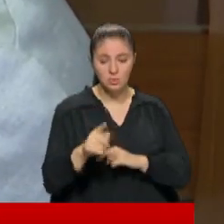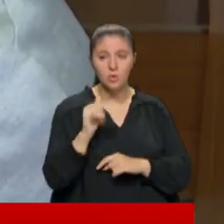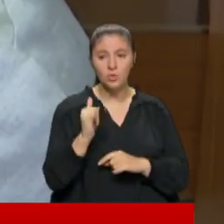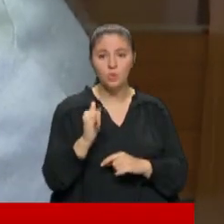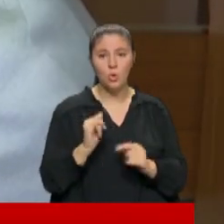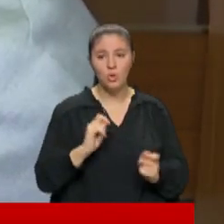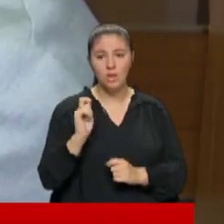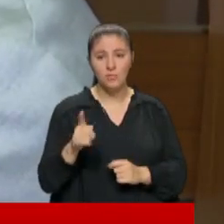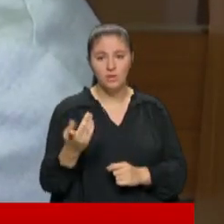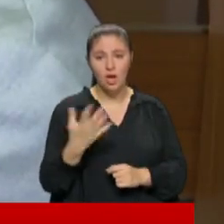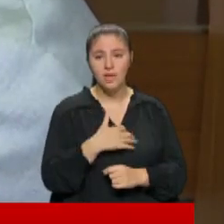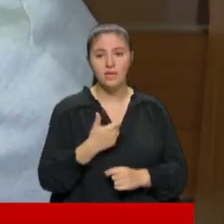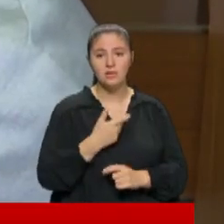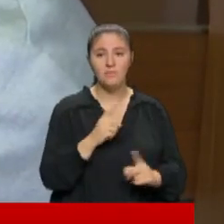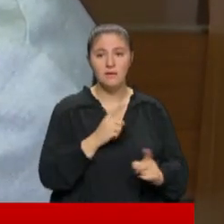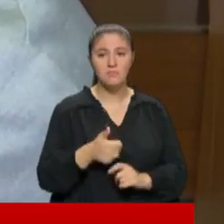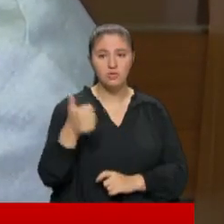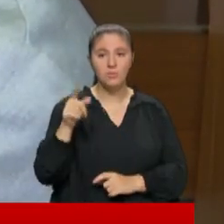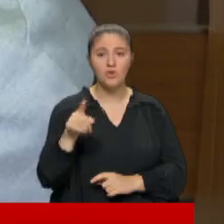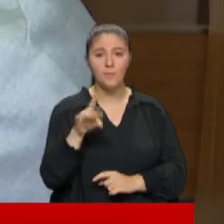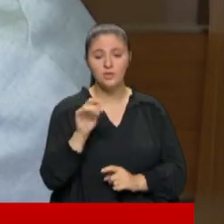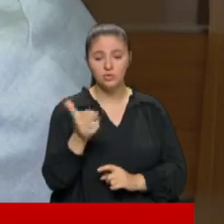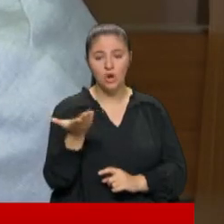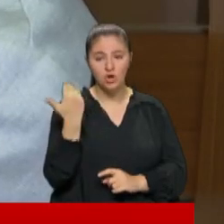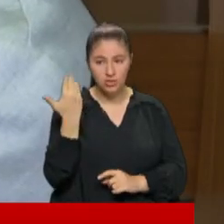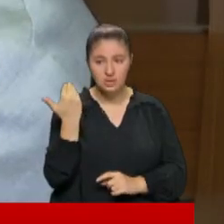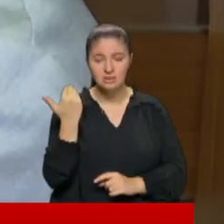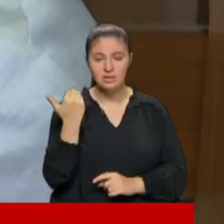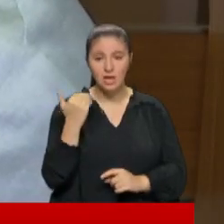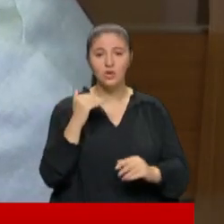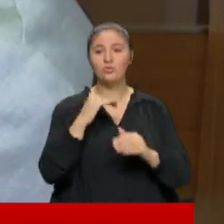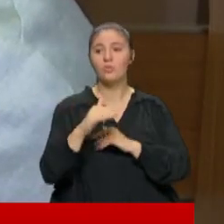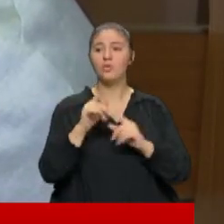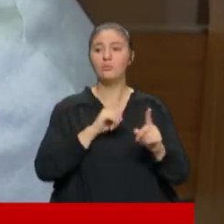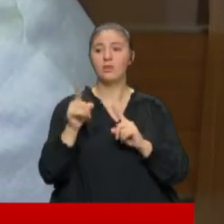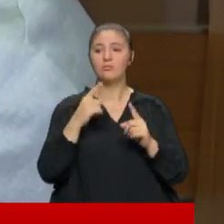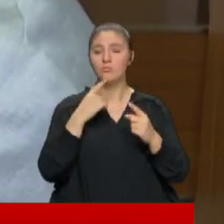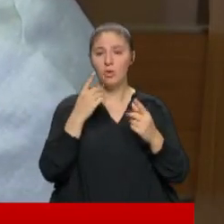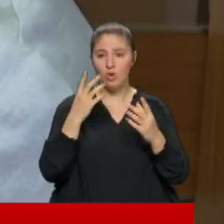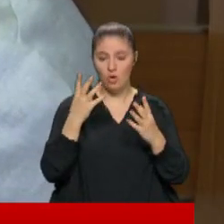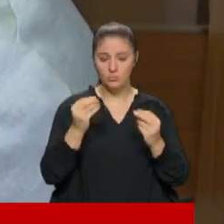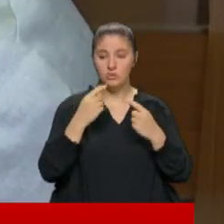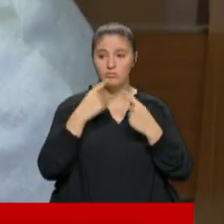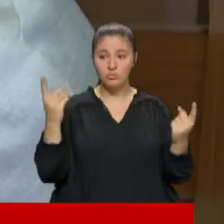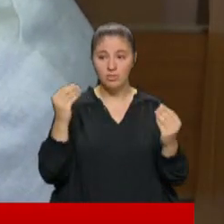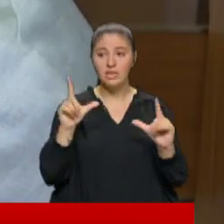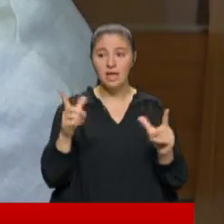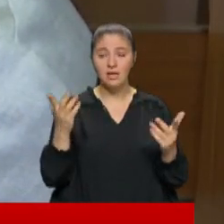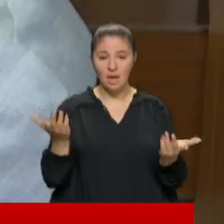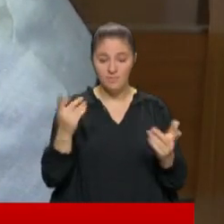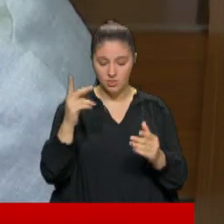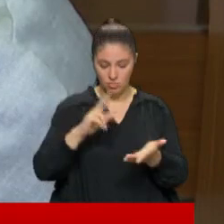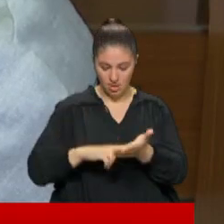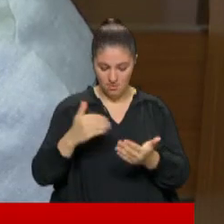kötüye kullanılıyor. Anayasa Mahkemesi Başkanı bunu 15 gün öncesinde kamuoyuyla duruşmasında paylaşmış olmasına rağmen bir